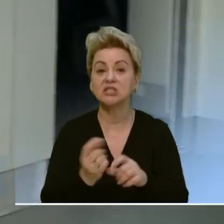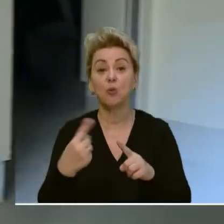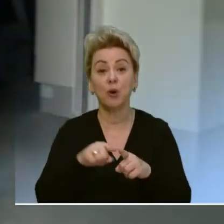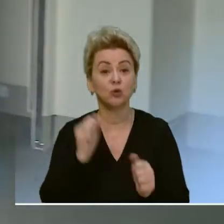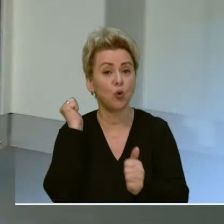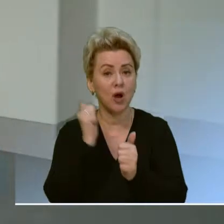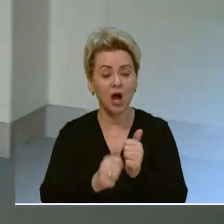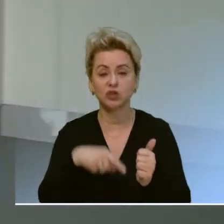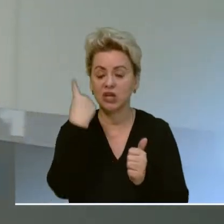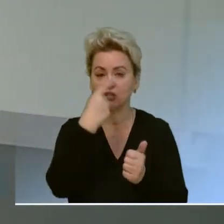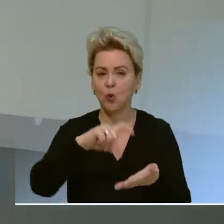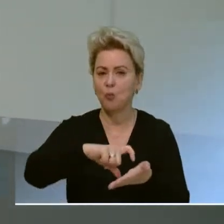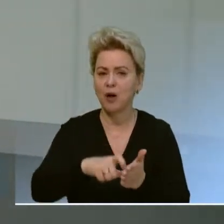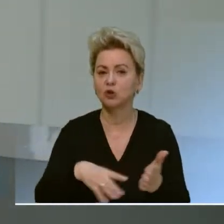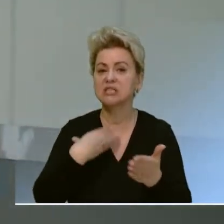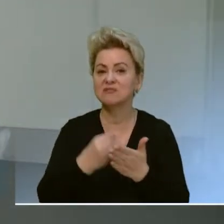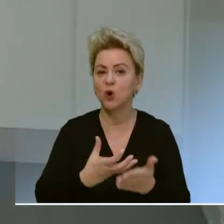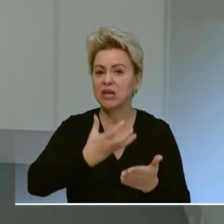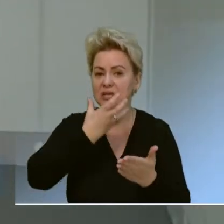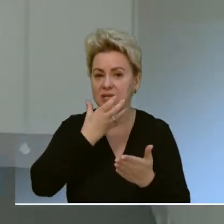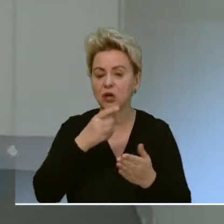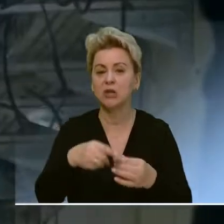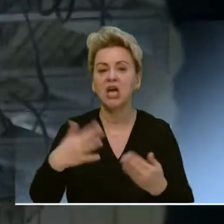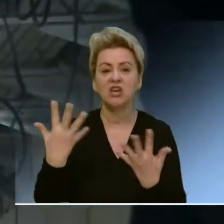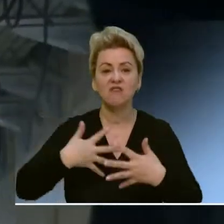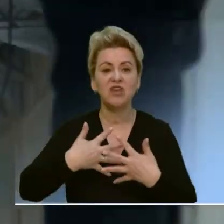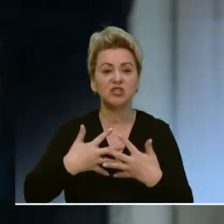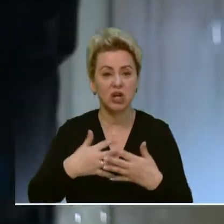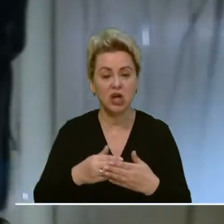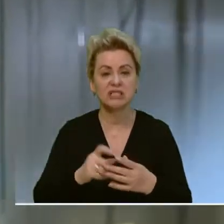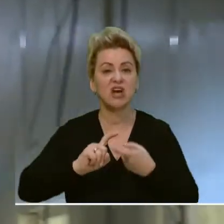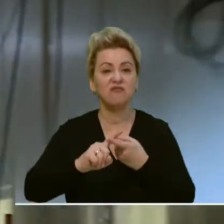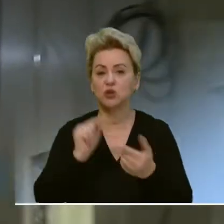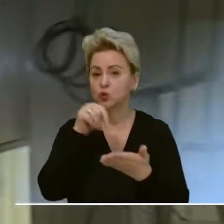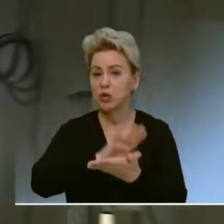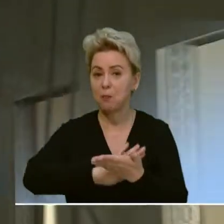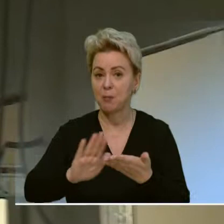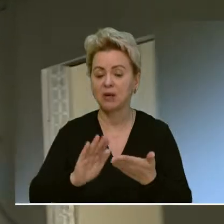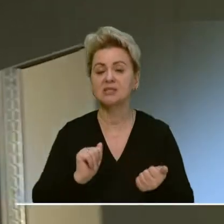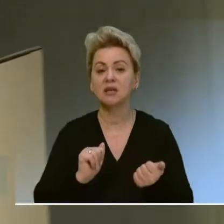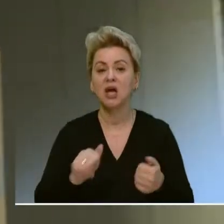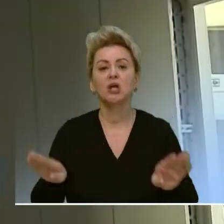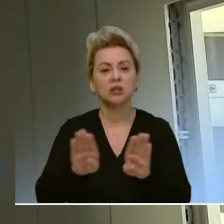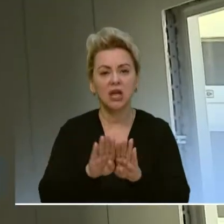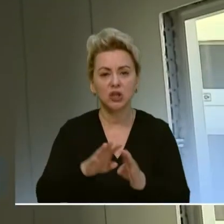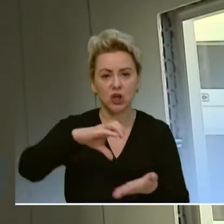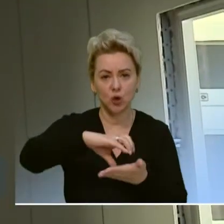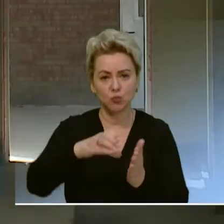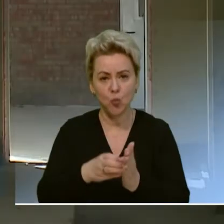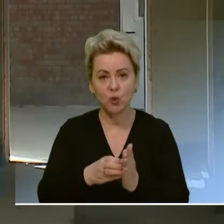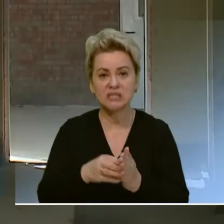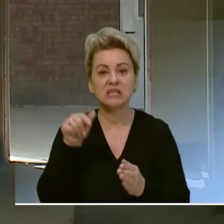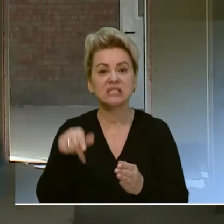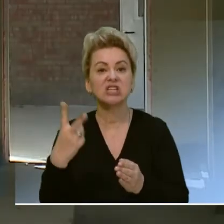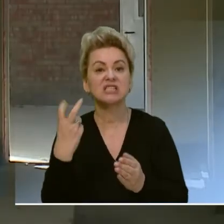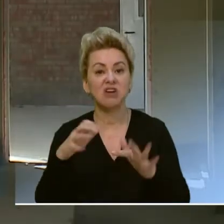и в каждой индивидуальной палате свой кислород и автономная вентиляция. Вирусу не пробраться даже по ней. Таких боксов Мельцера